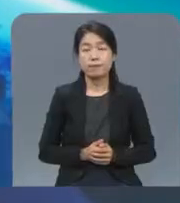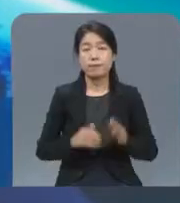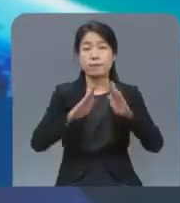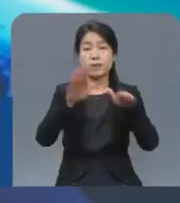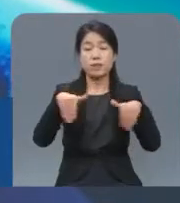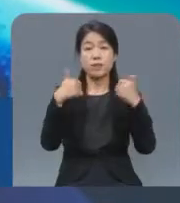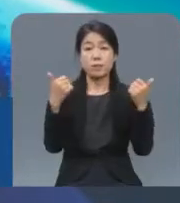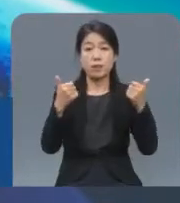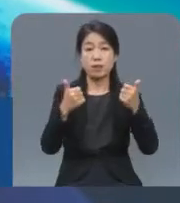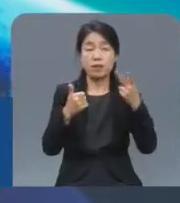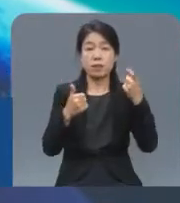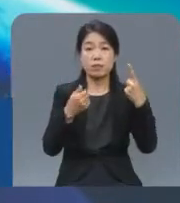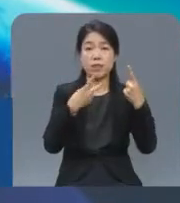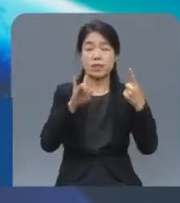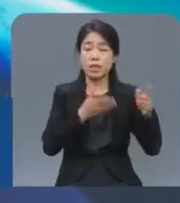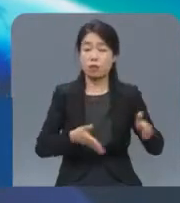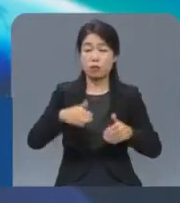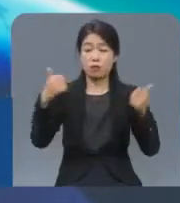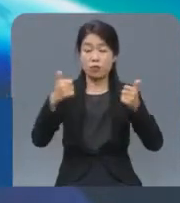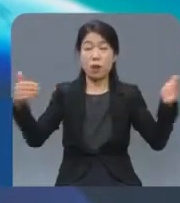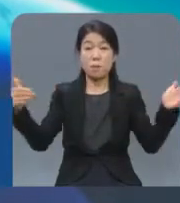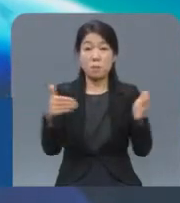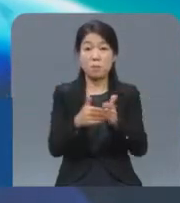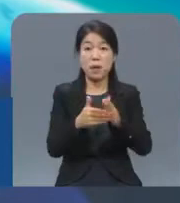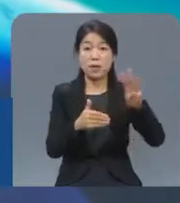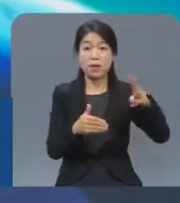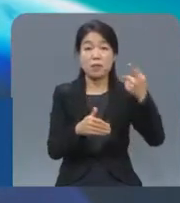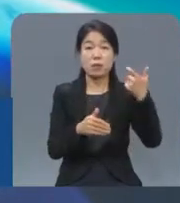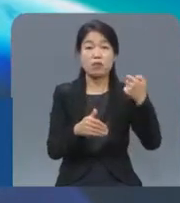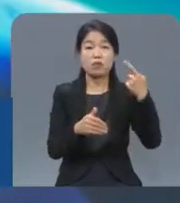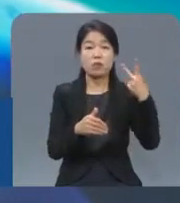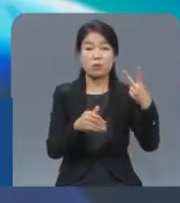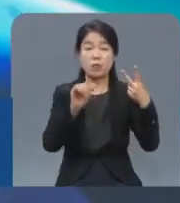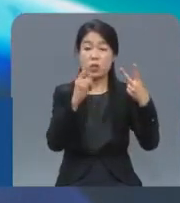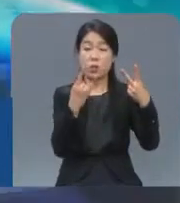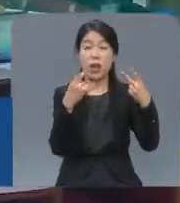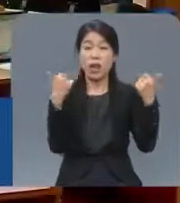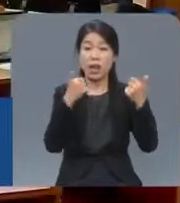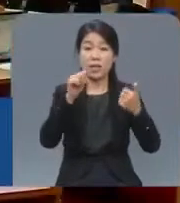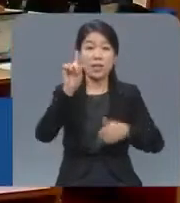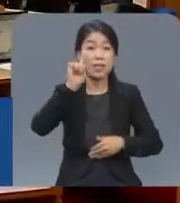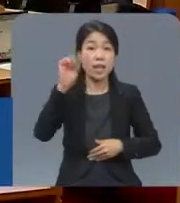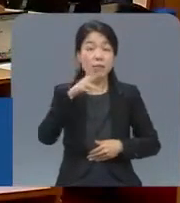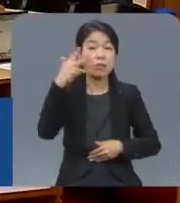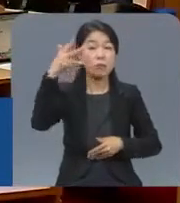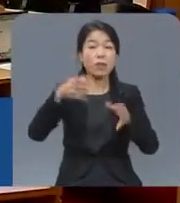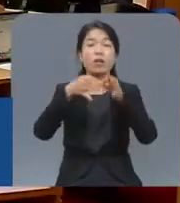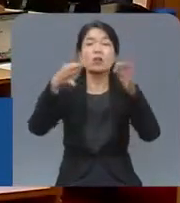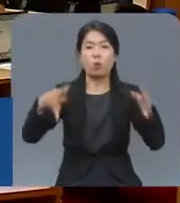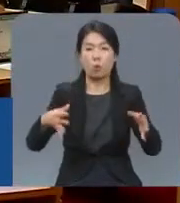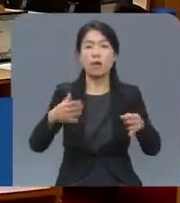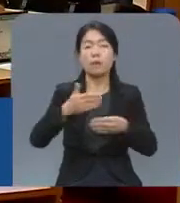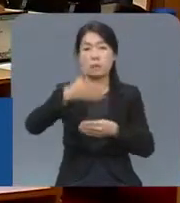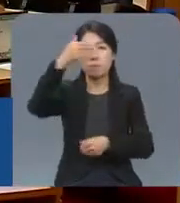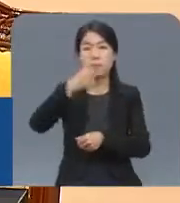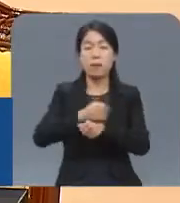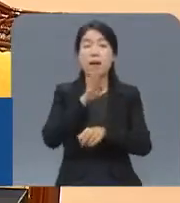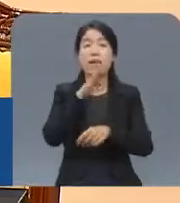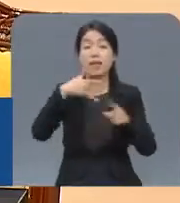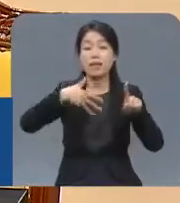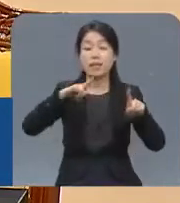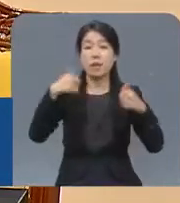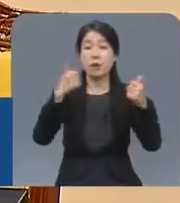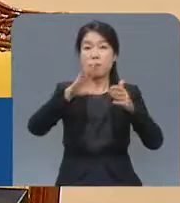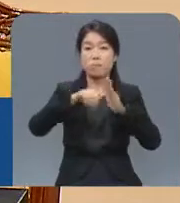전남 도의회가 제 11 때도 의회를 마무리하는 제 362회 임시회를 내일부터 8일 동안 운영합니다 1차 본회의에서는